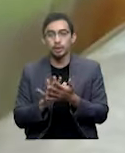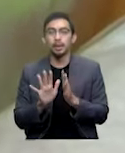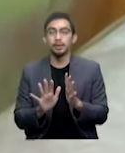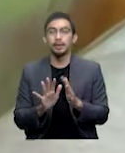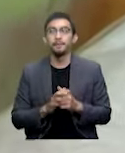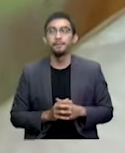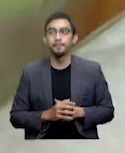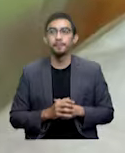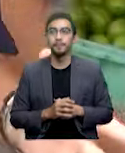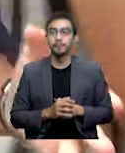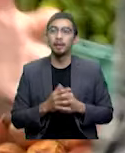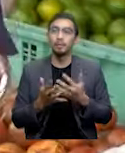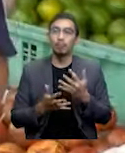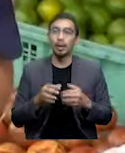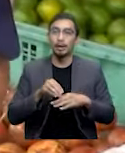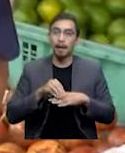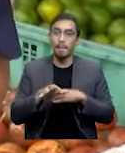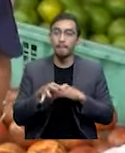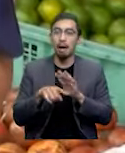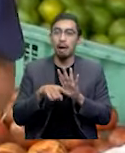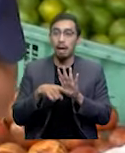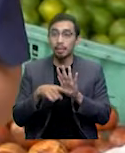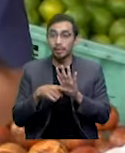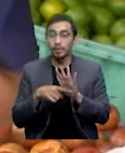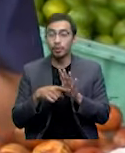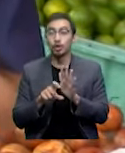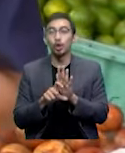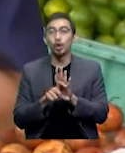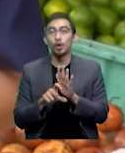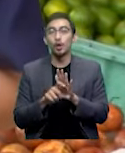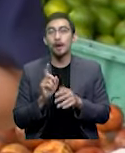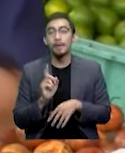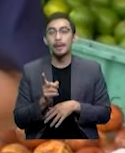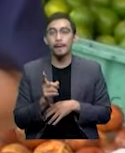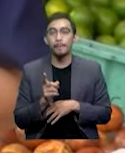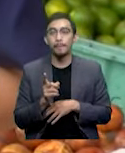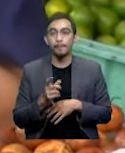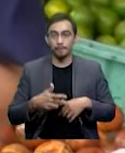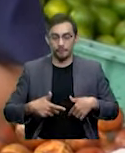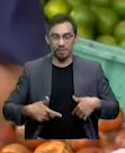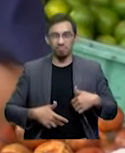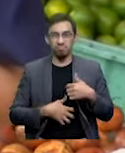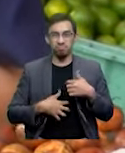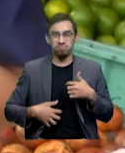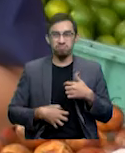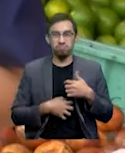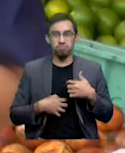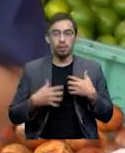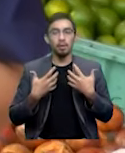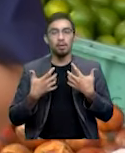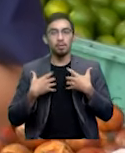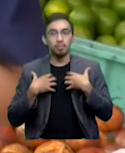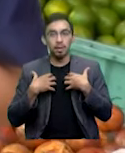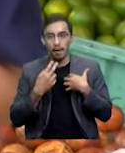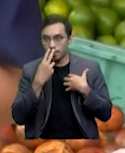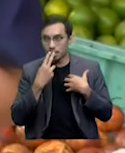gangguan kesehatan yang dapat terjadi antara lain adalah gangguan pencernaan, gangguan pernafasan, gangguan pada sistem